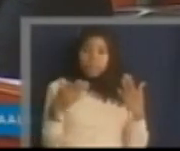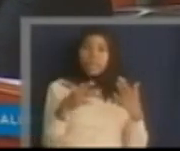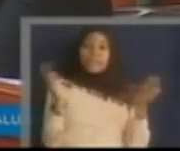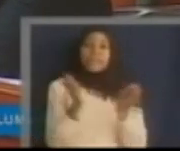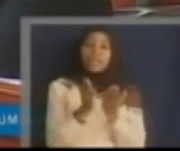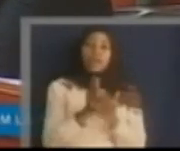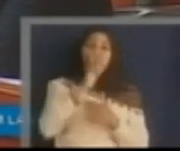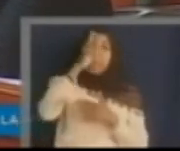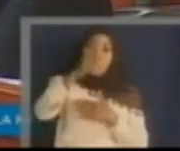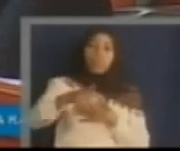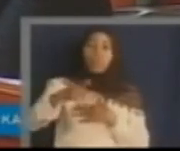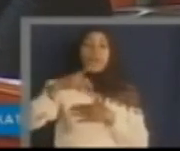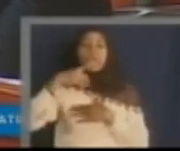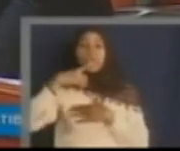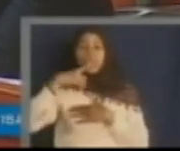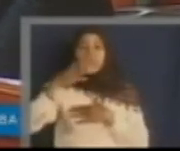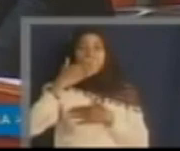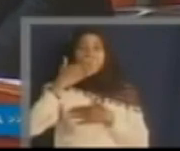mheshimiwa Mnyika waseme ndio.